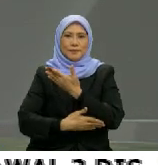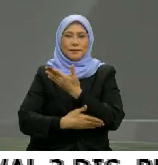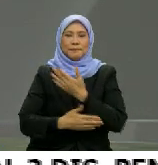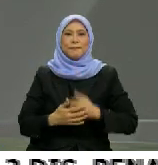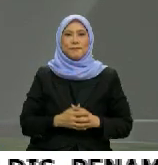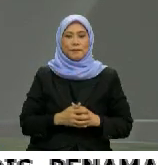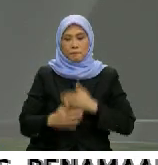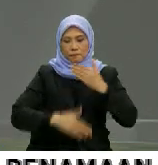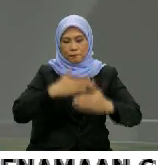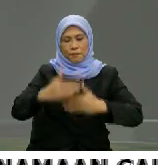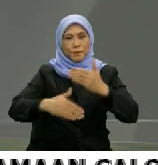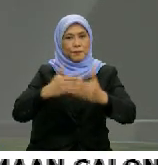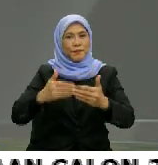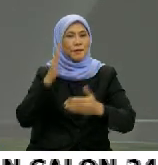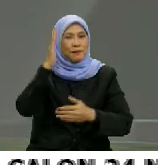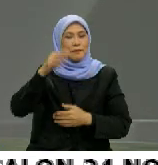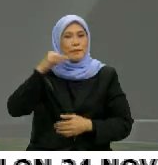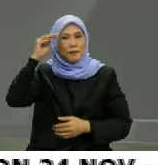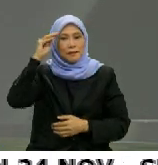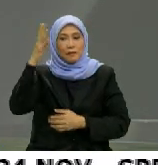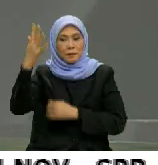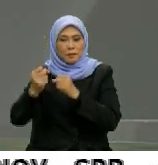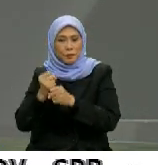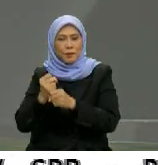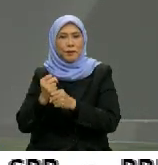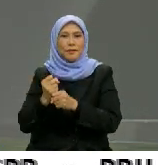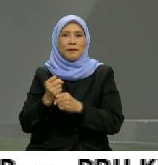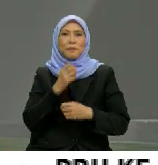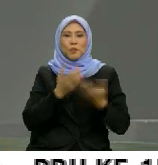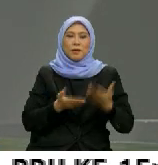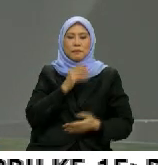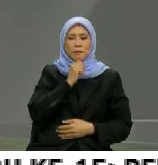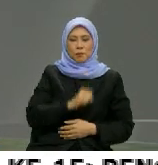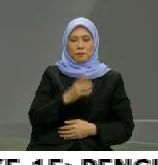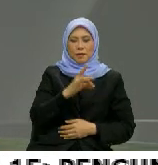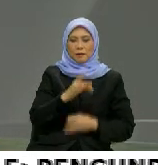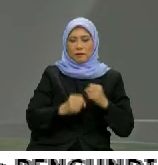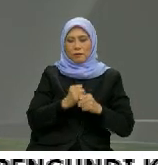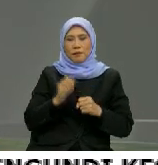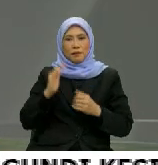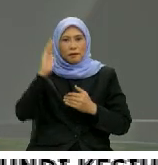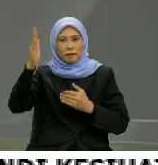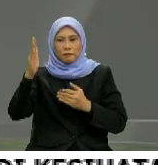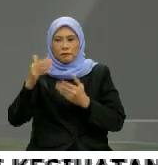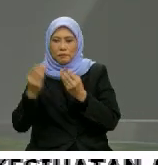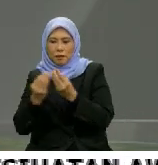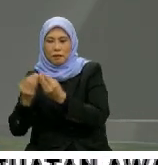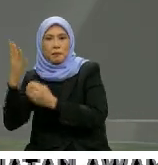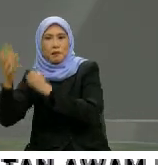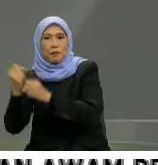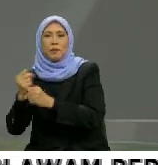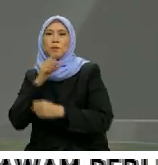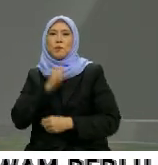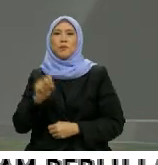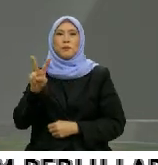dalam proses seterusnya, pasal dia akan matang lagi. Lagi 5 tahun dia, 18 tahun dia akan jadi 23 tahun. So waktu itu wisdom will start to kick in dan dia